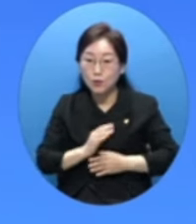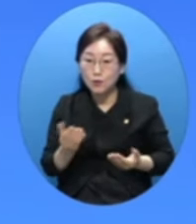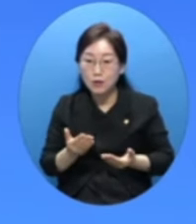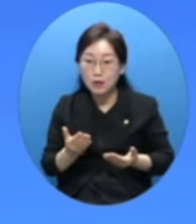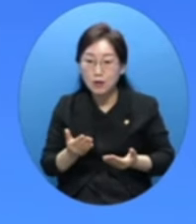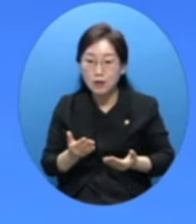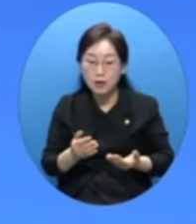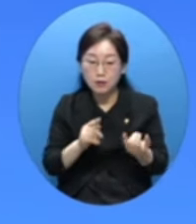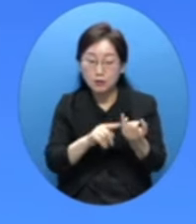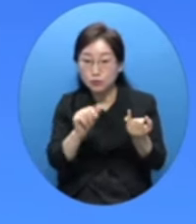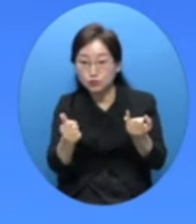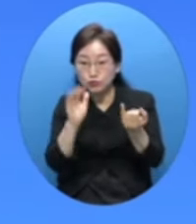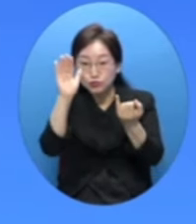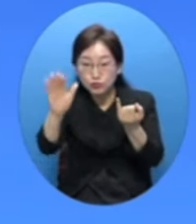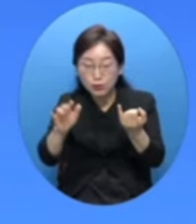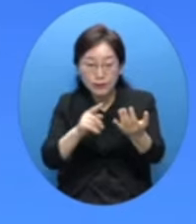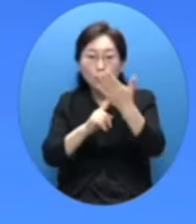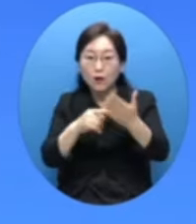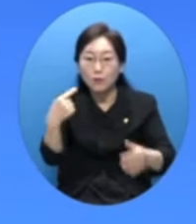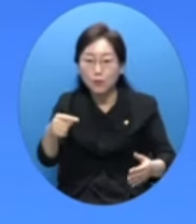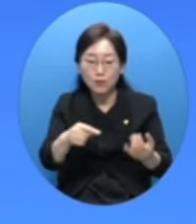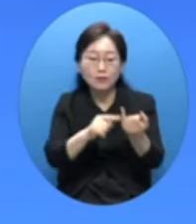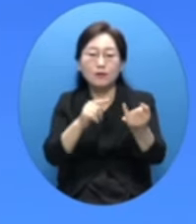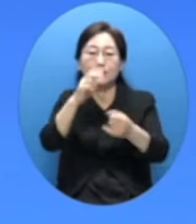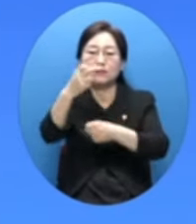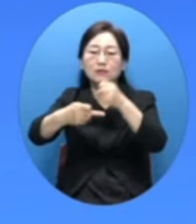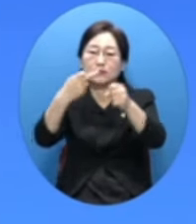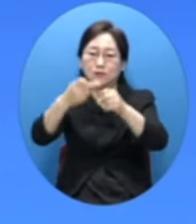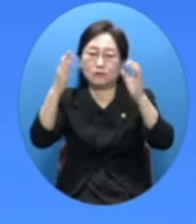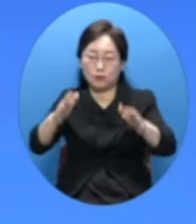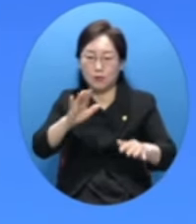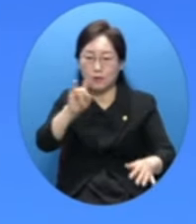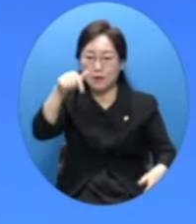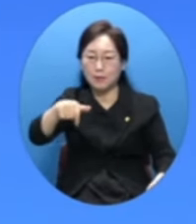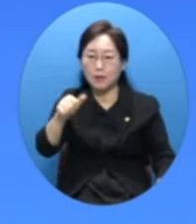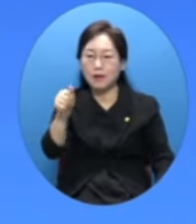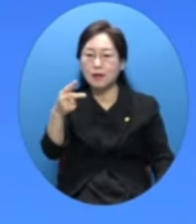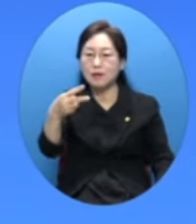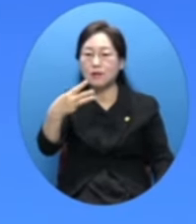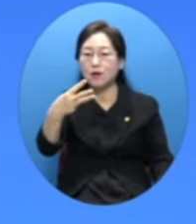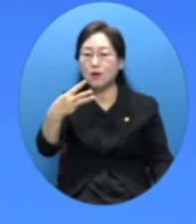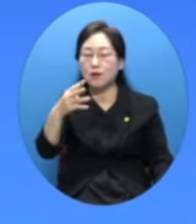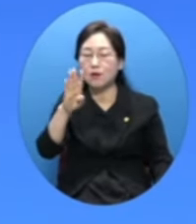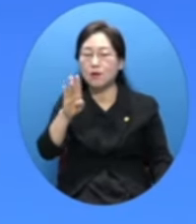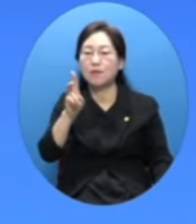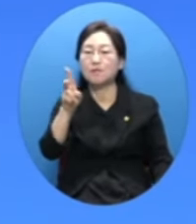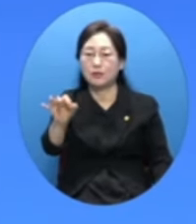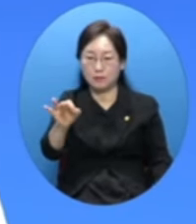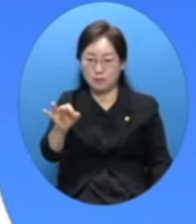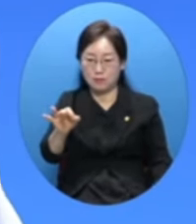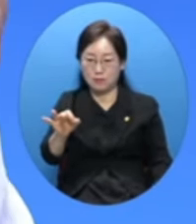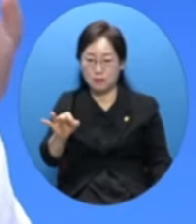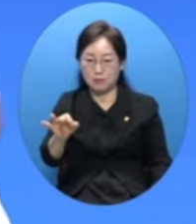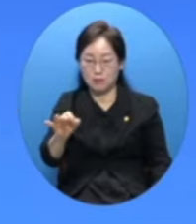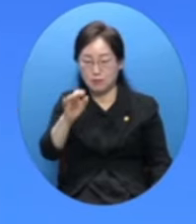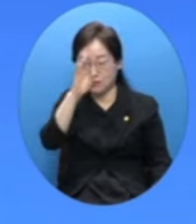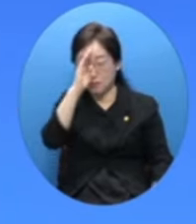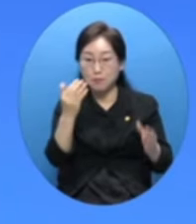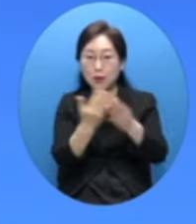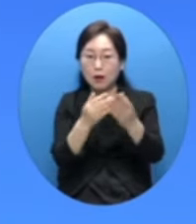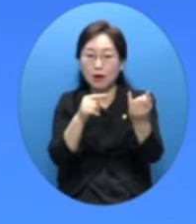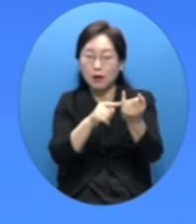것이 그가 12년 동안 백혈병을 앓고 있었다는 것입니다. 사람들이